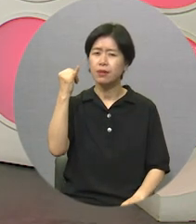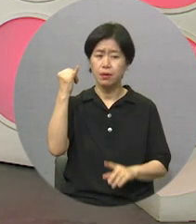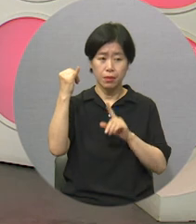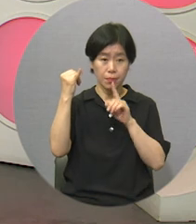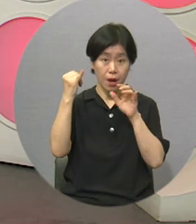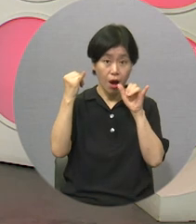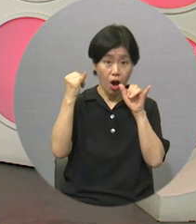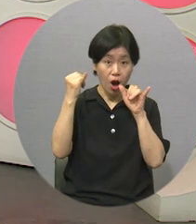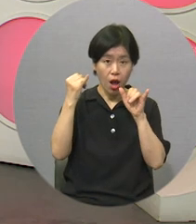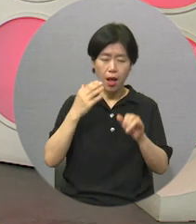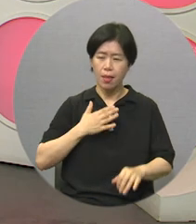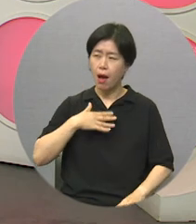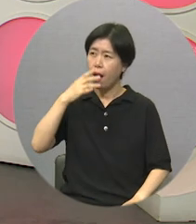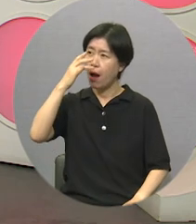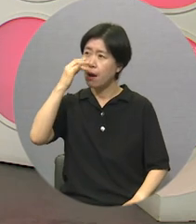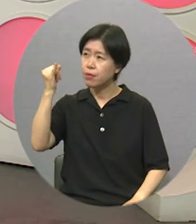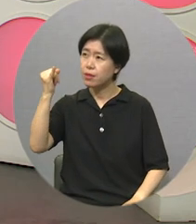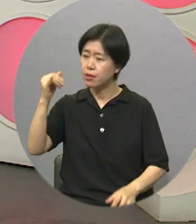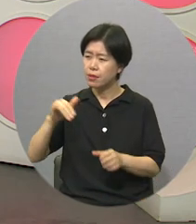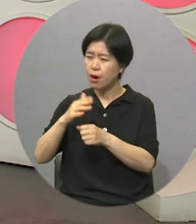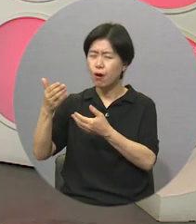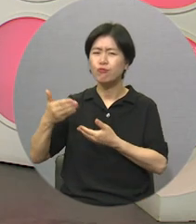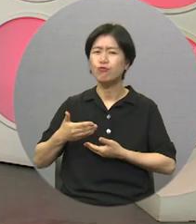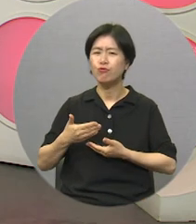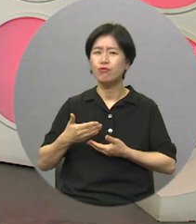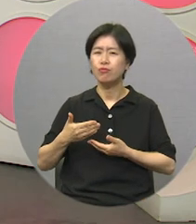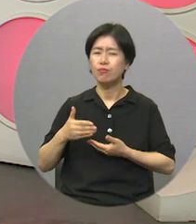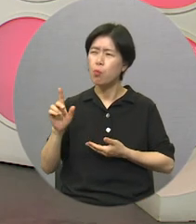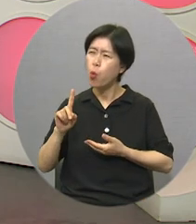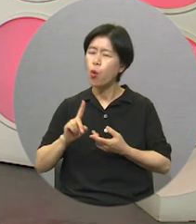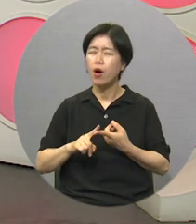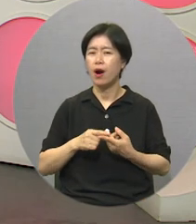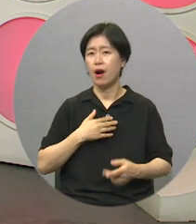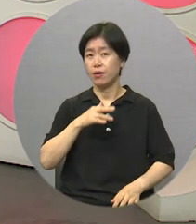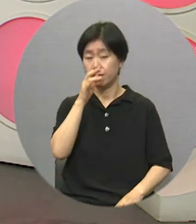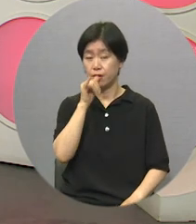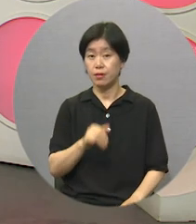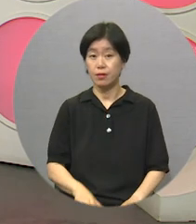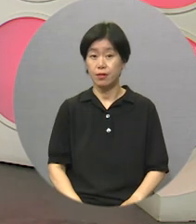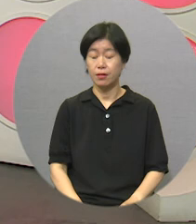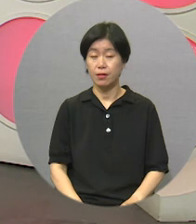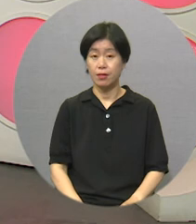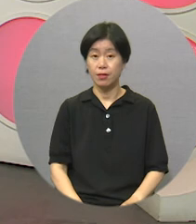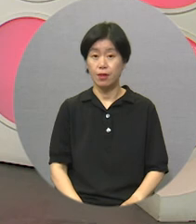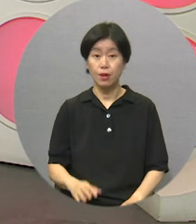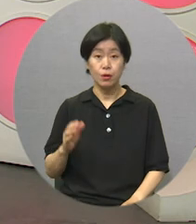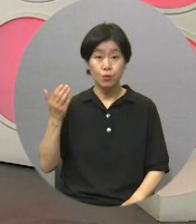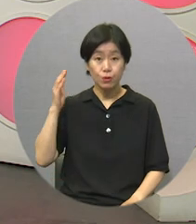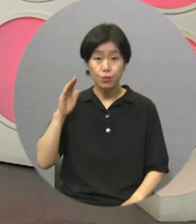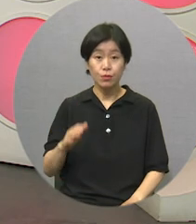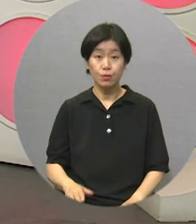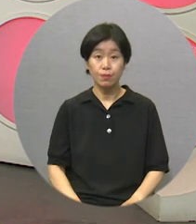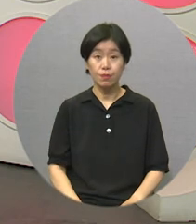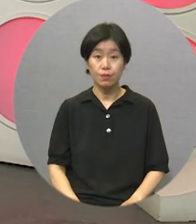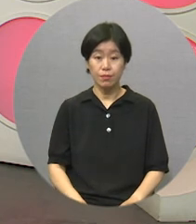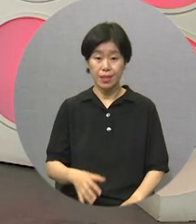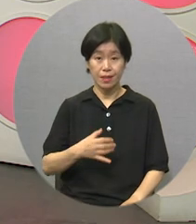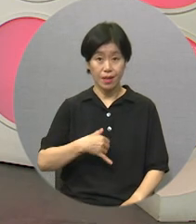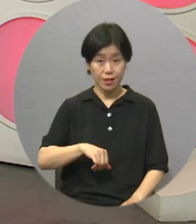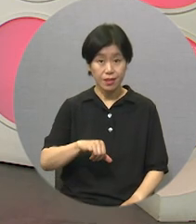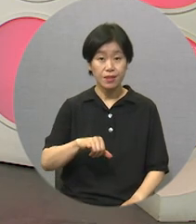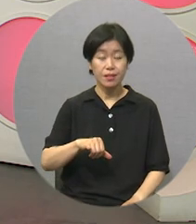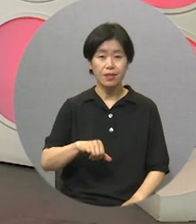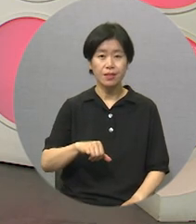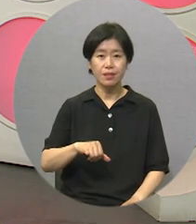할머니의 그 각별한 사랑을 알아요. 근데 이제 요즘은 부모님들 사이에서 아이들이 자라기도 하지만, 네. 또 할머니, 할아버지